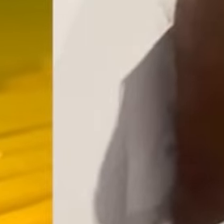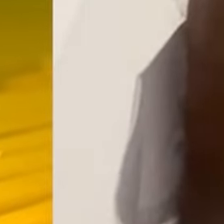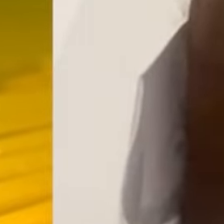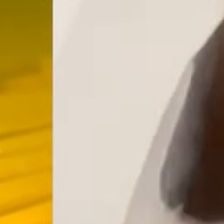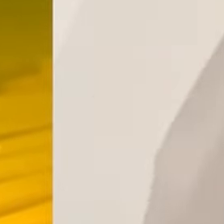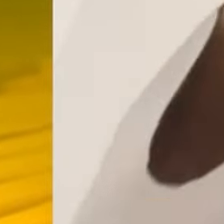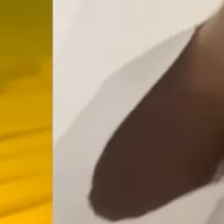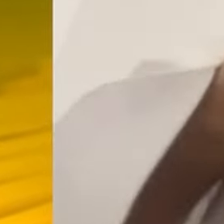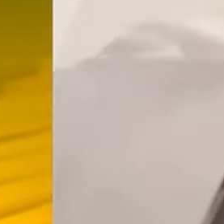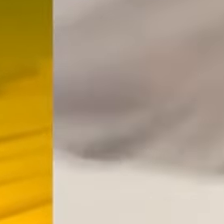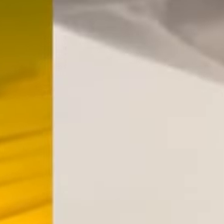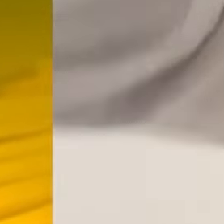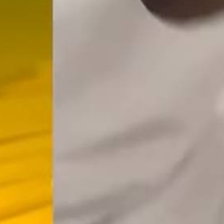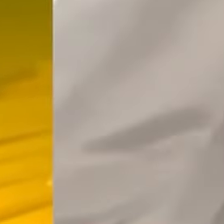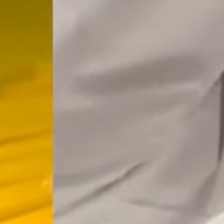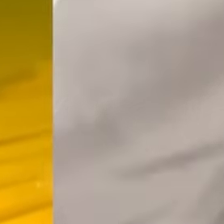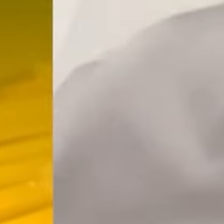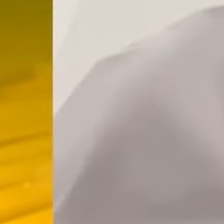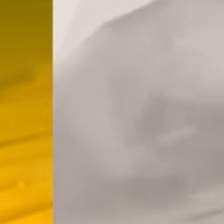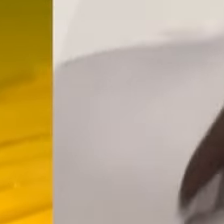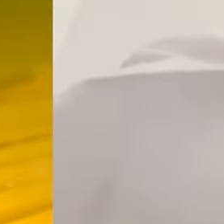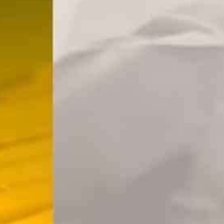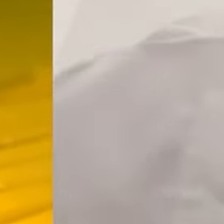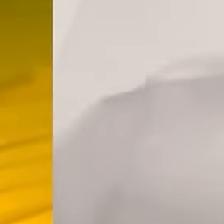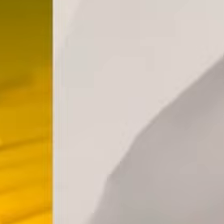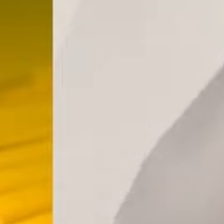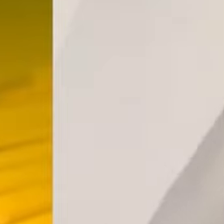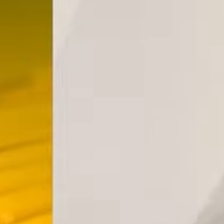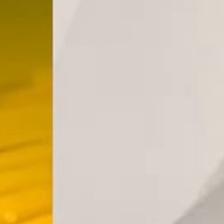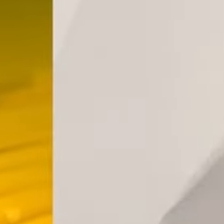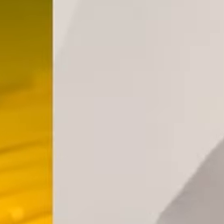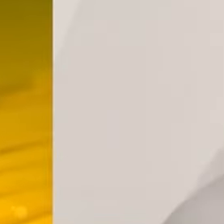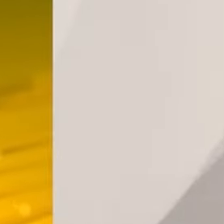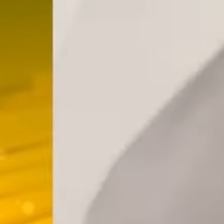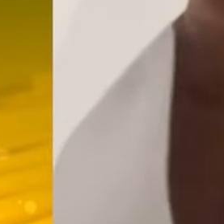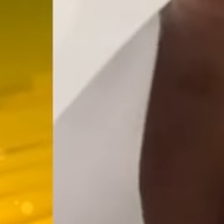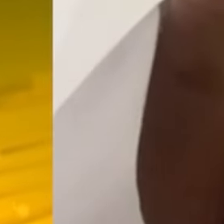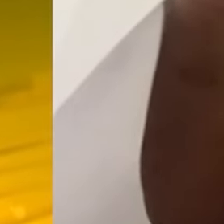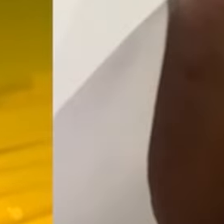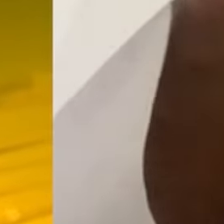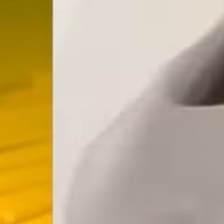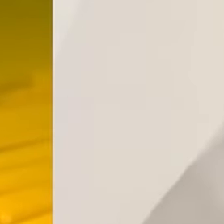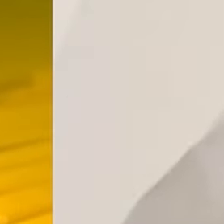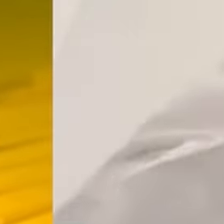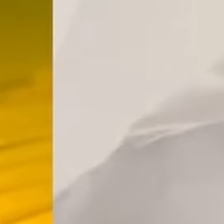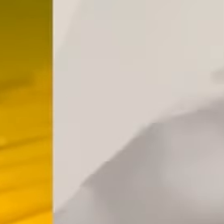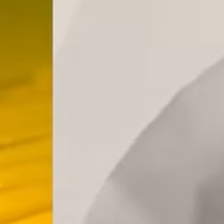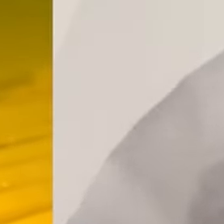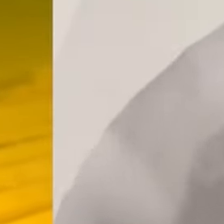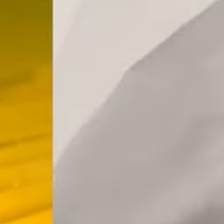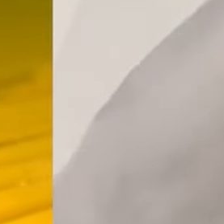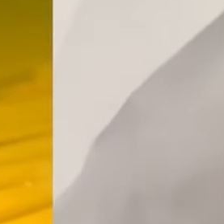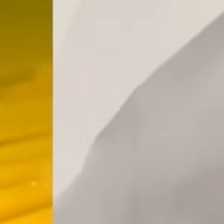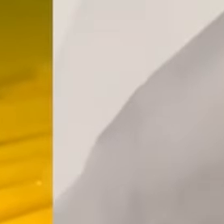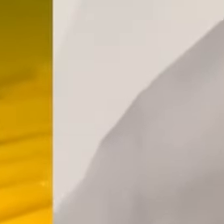أسأل عن حكم إنشاء السفر في شهر رمضان إلى بعض بلدان العالم كالصين مثلا، وقضاء